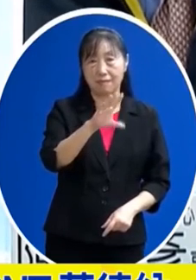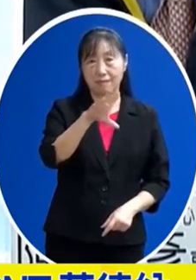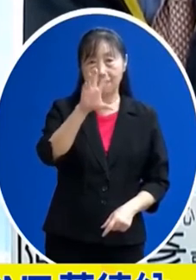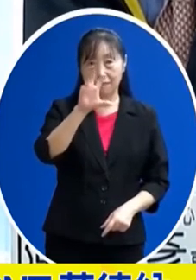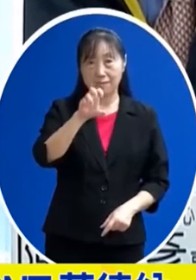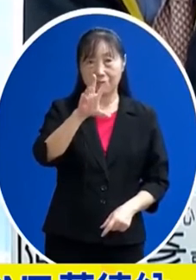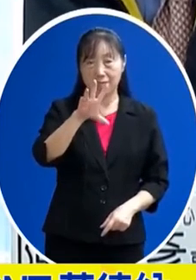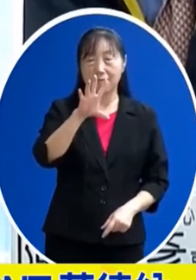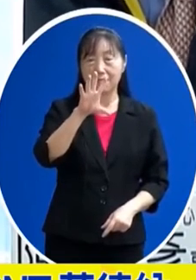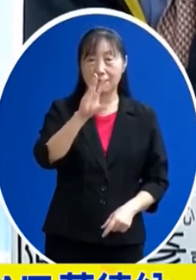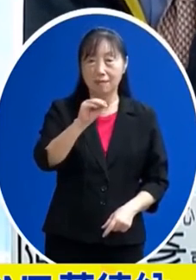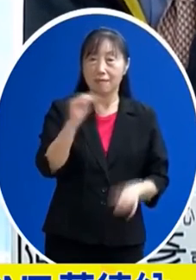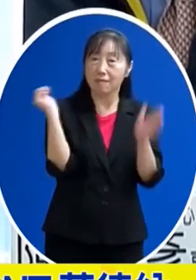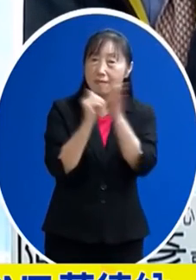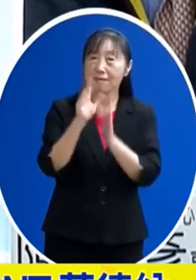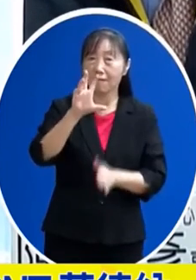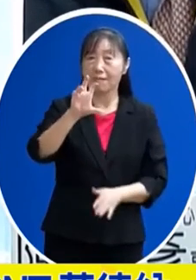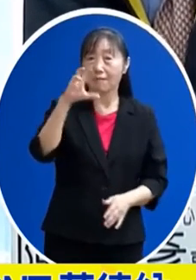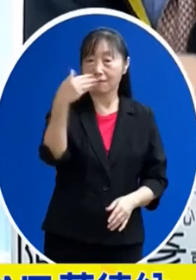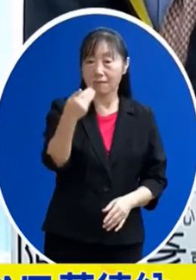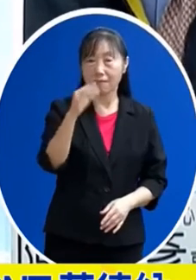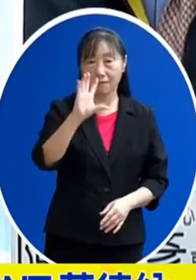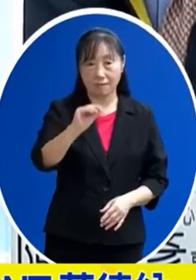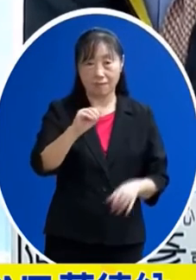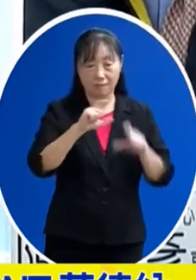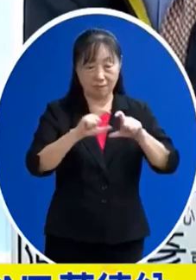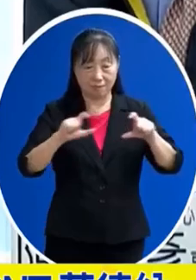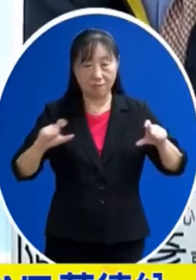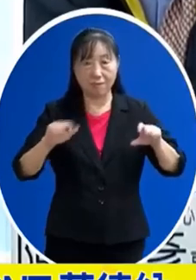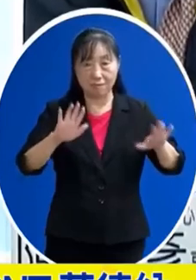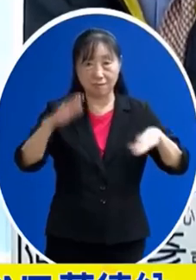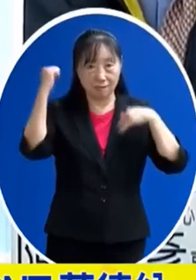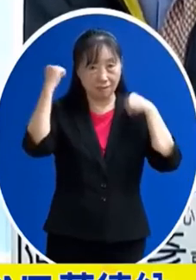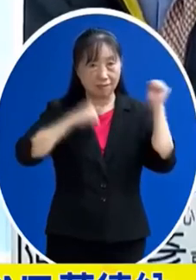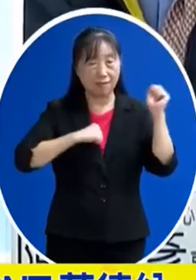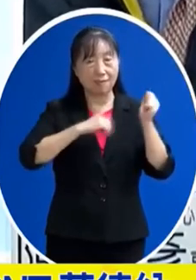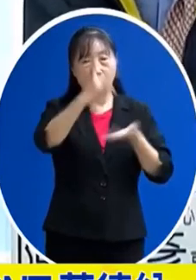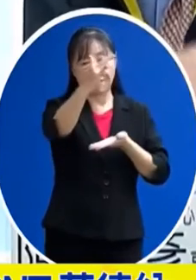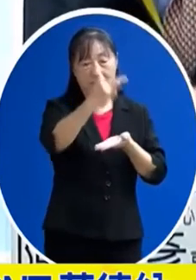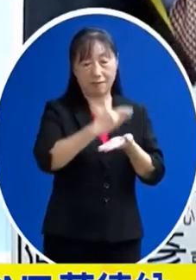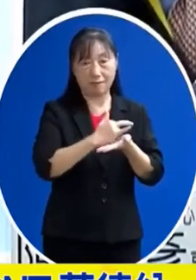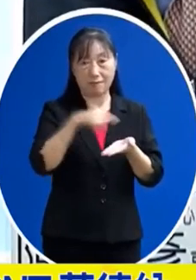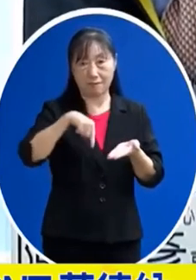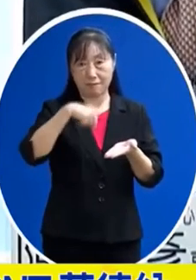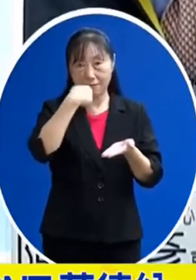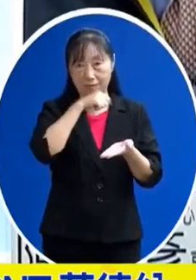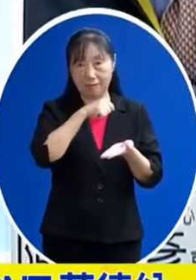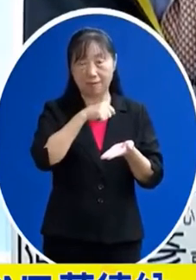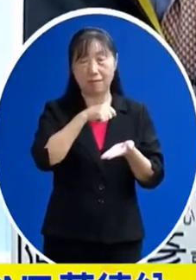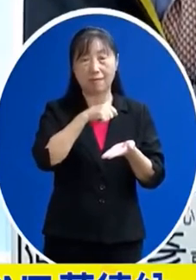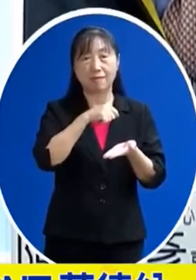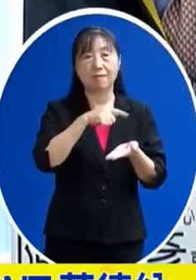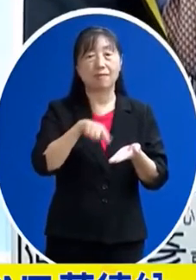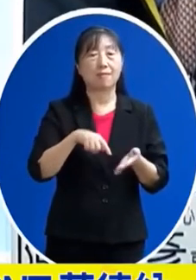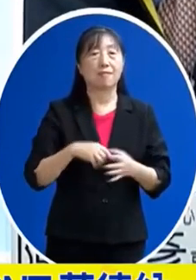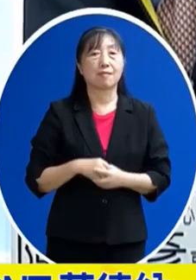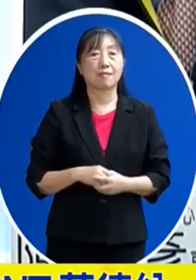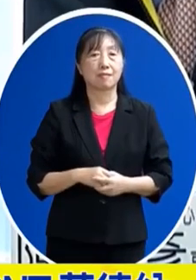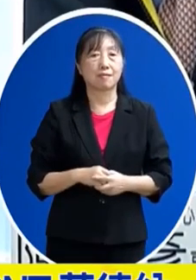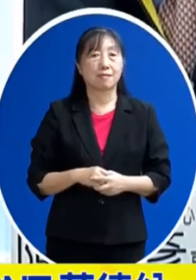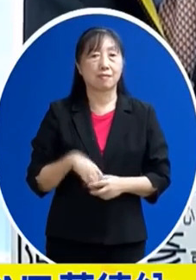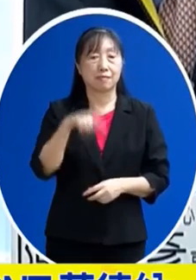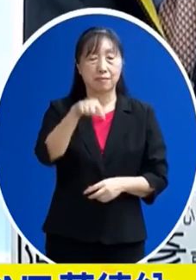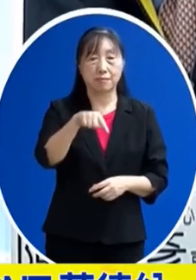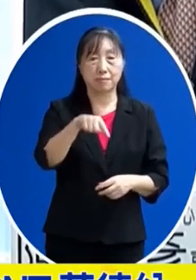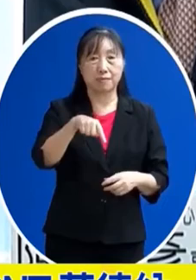88万剂，然后将近89万剂哈，那是在今天上午的时候就已经抵达桃园国际机场。那